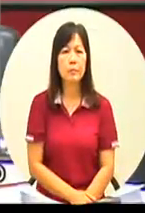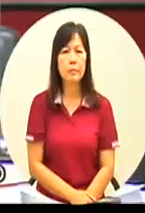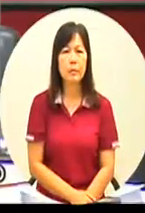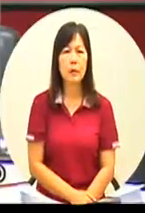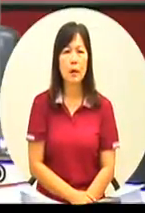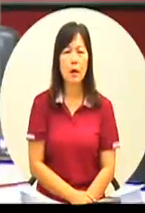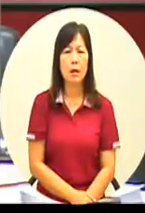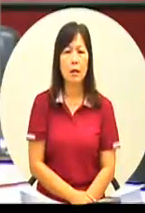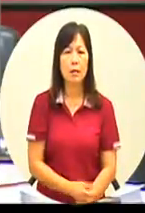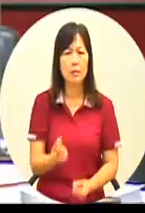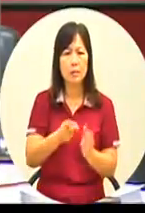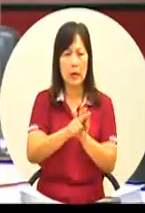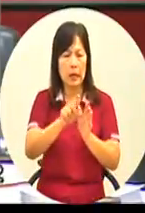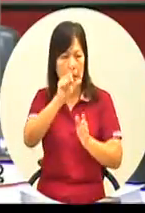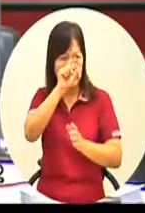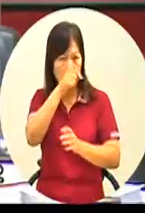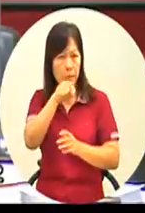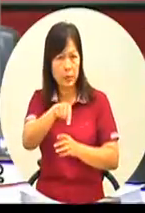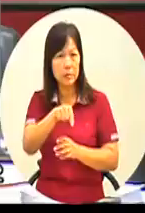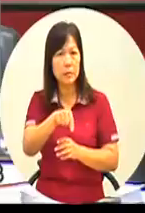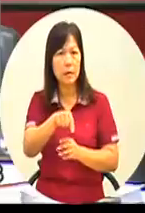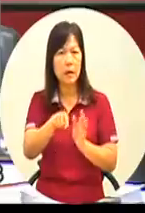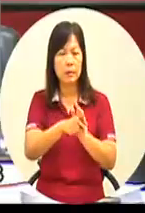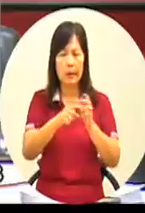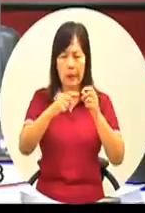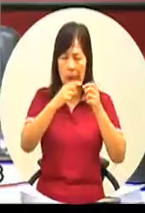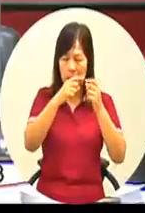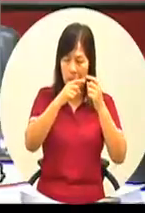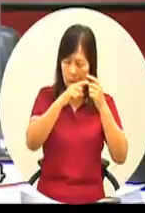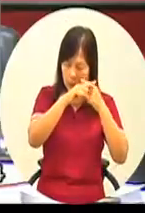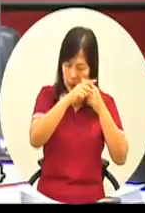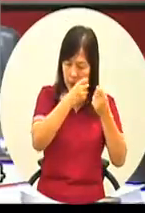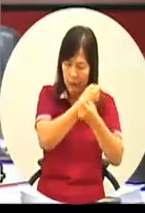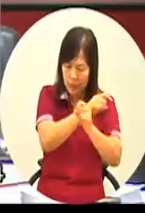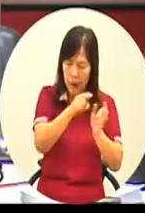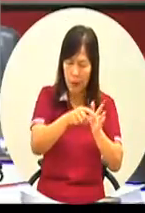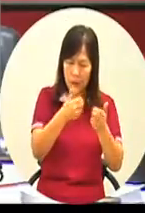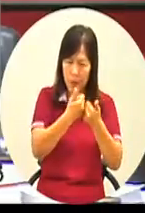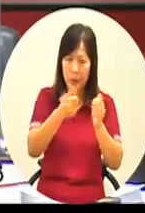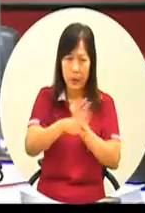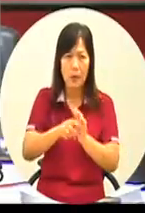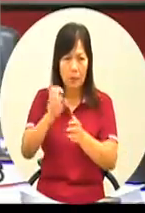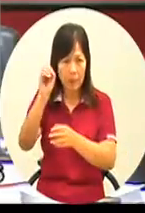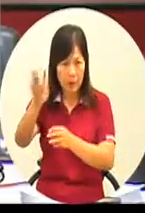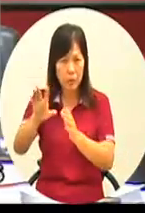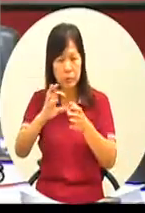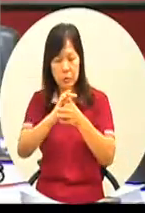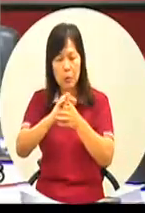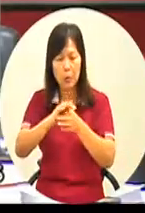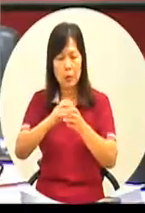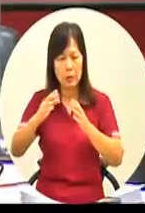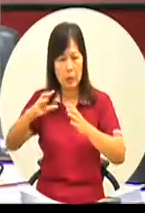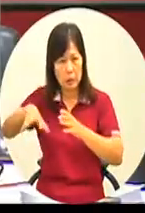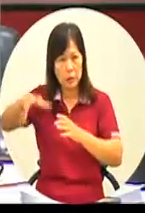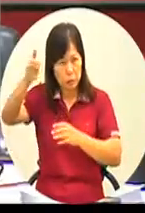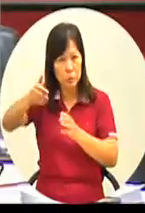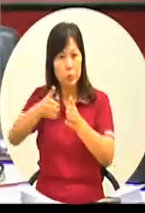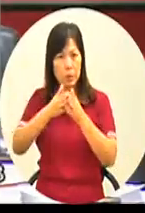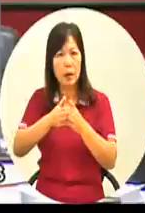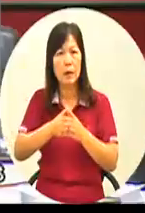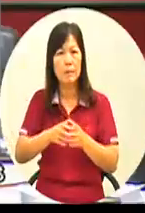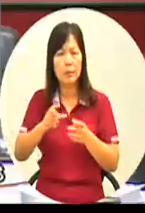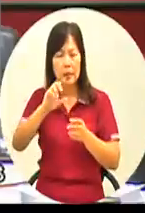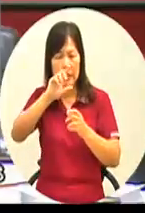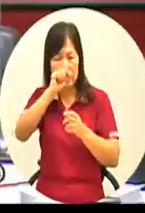尤其这一部分呢，我们研考的应该要提醒我们相关的局处，尤其提醒市